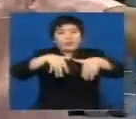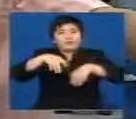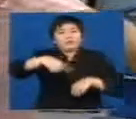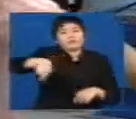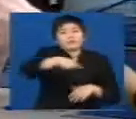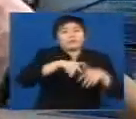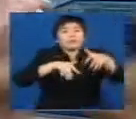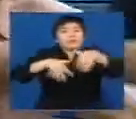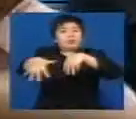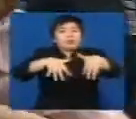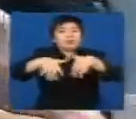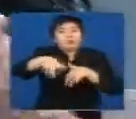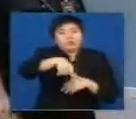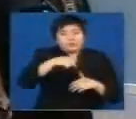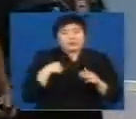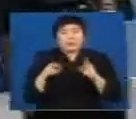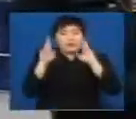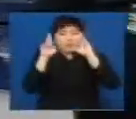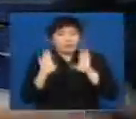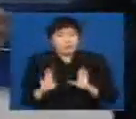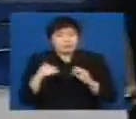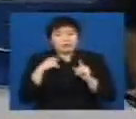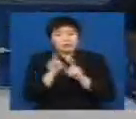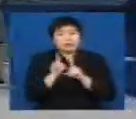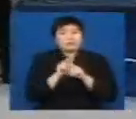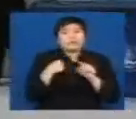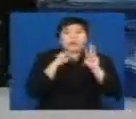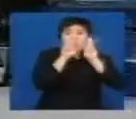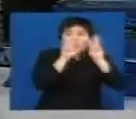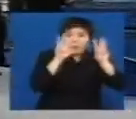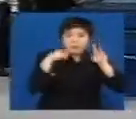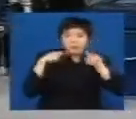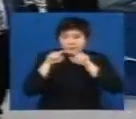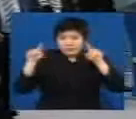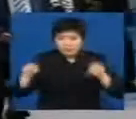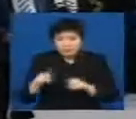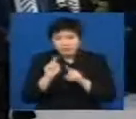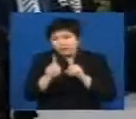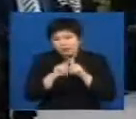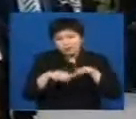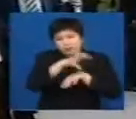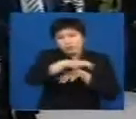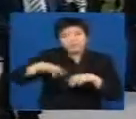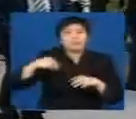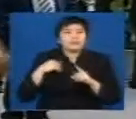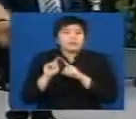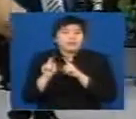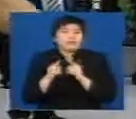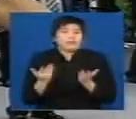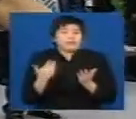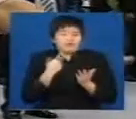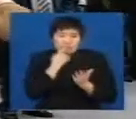ชาชนเลยนะ อ๋อที่มีระบบที่มีเว็บไซต์มีกล่องที่เป็นกล่องทีวีเป็นตั้งตามชุมชน แ บบนั้นใช่ไหม เ